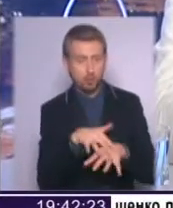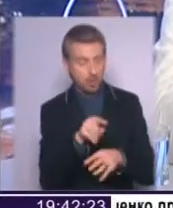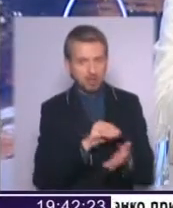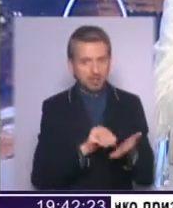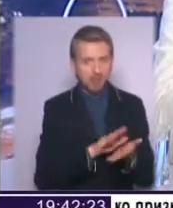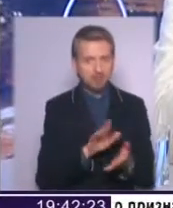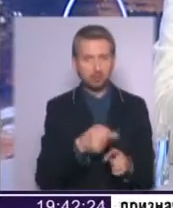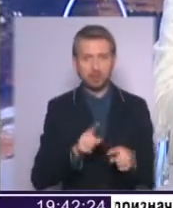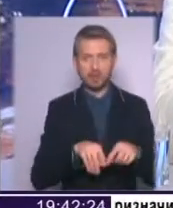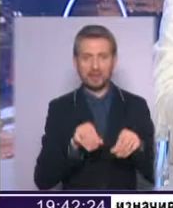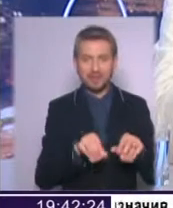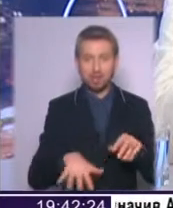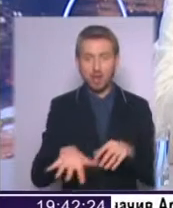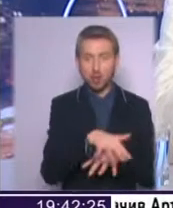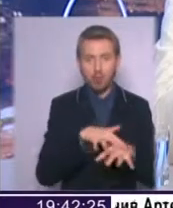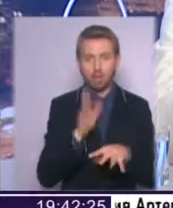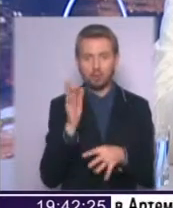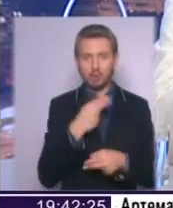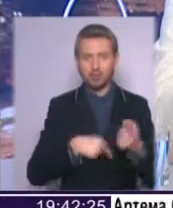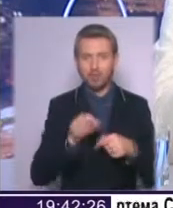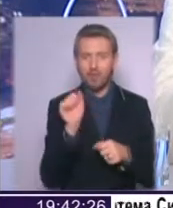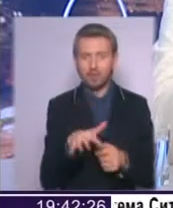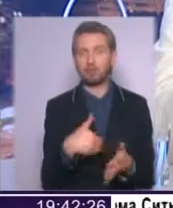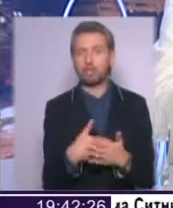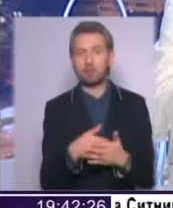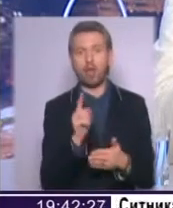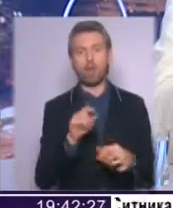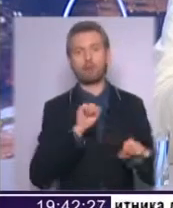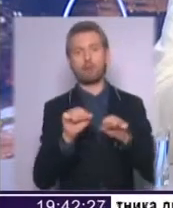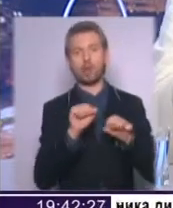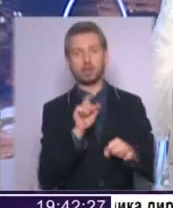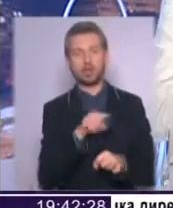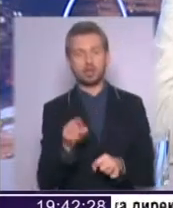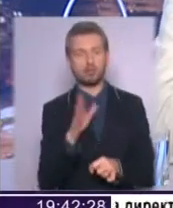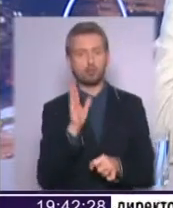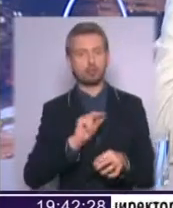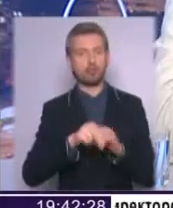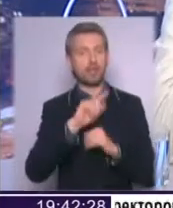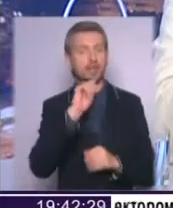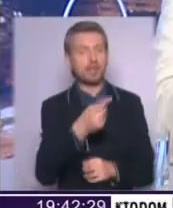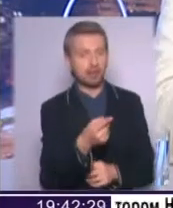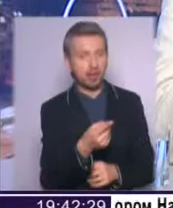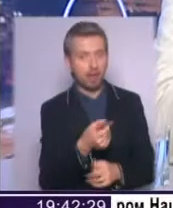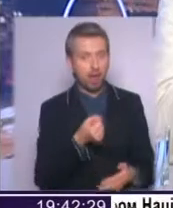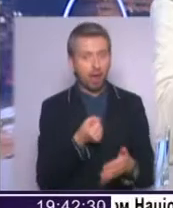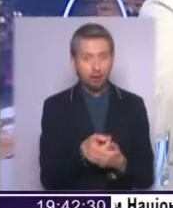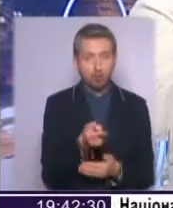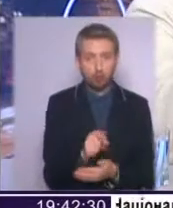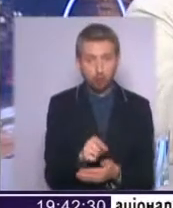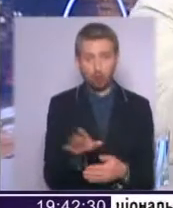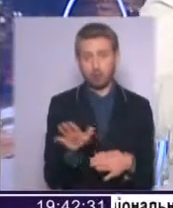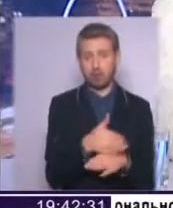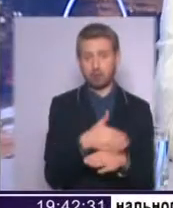ніхто, що ці землі громадам будуть повернуті, нібито, але розпоряджатися вони будуть через рік аж, а до цього дерибань. Але